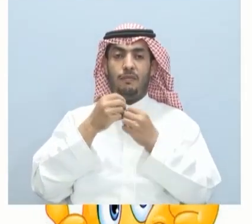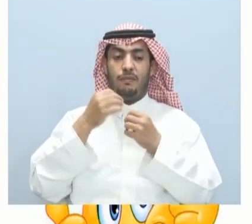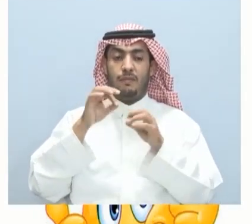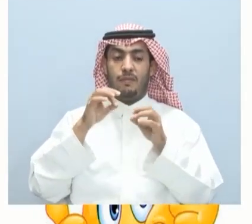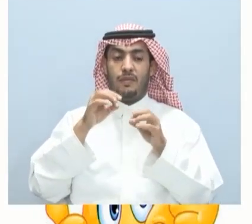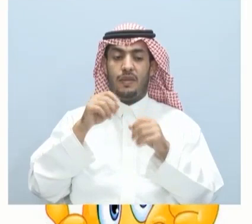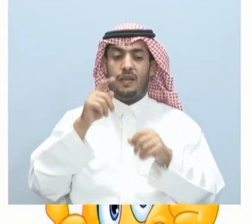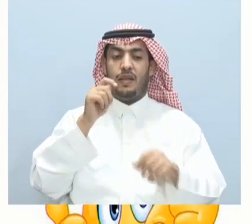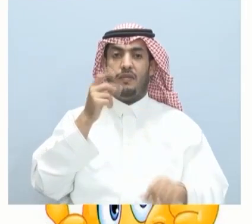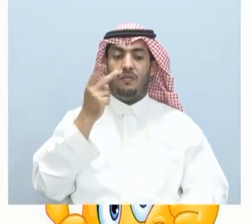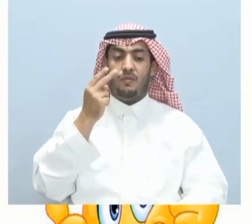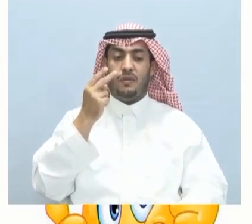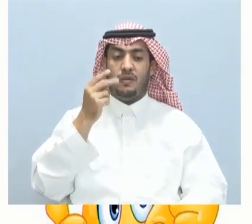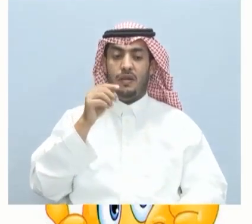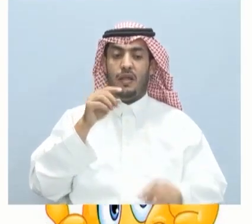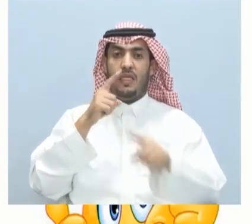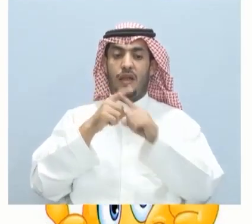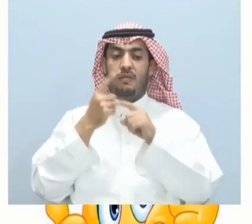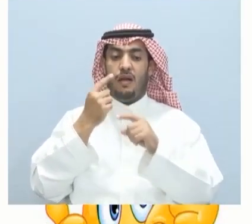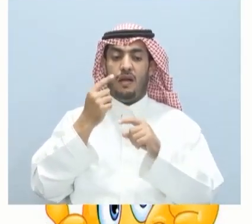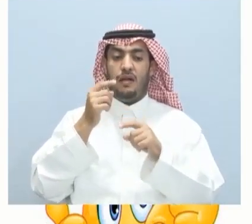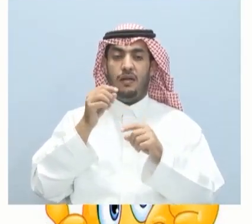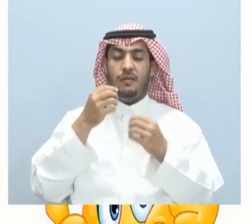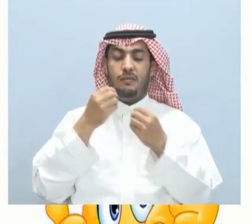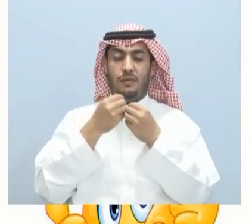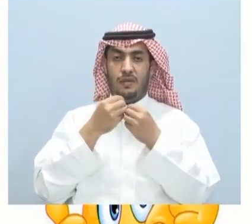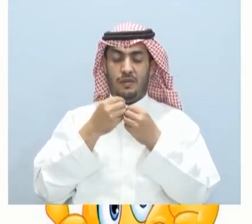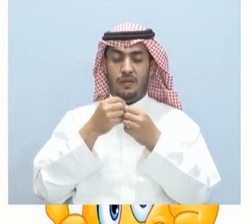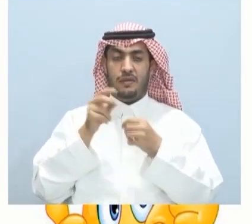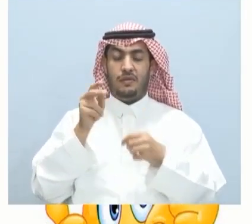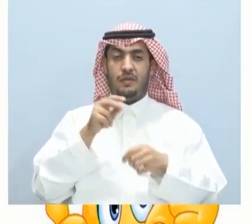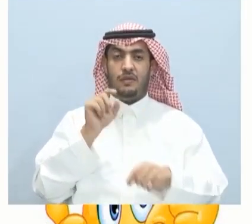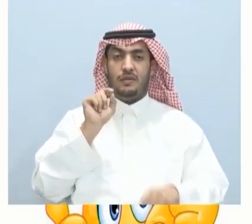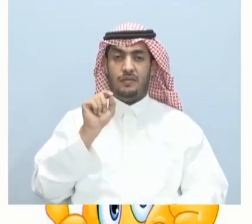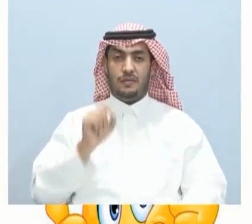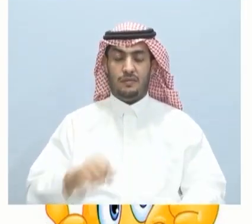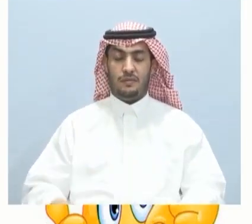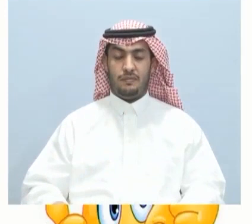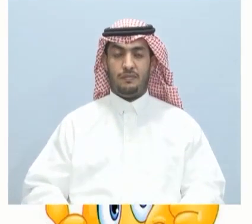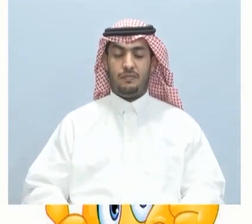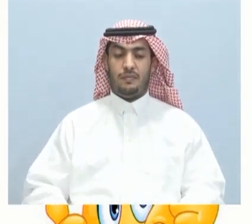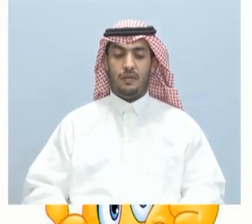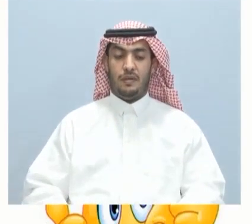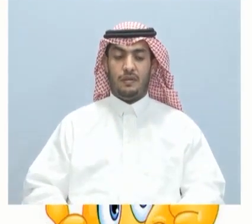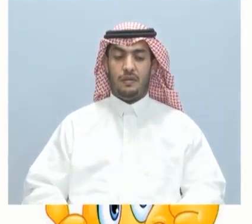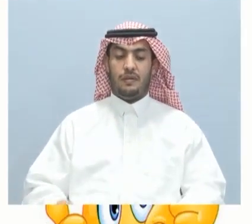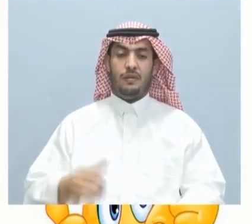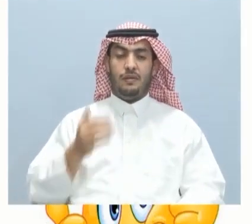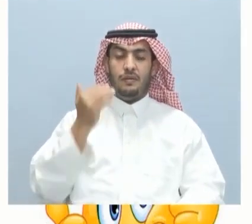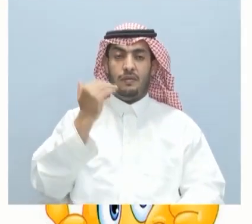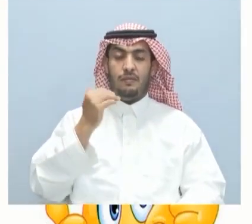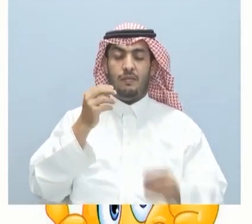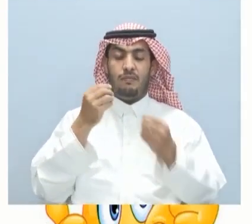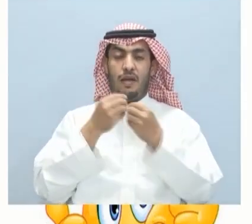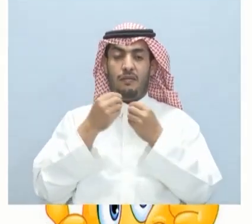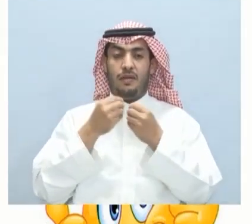اف 2 ضرب ار 2 الان تساوي صفر طيب انقل اف ت ار 2 للطرف